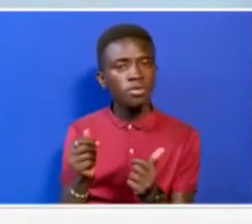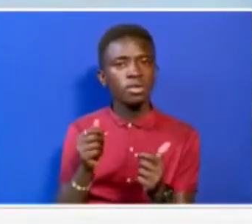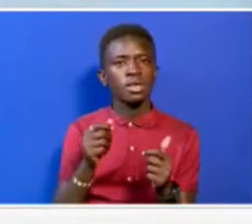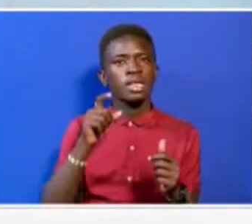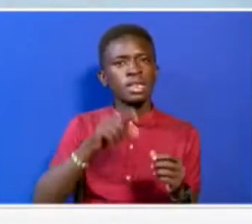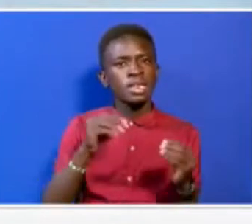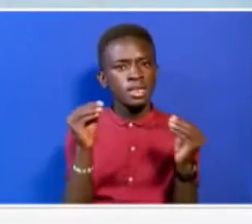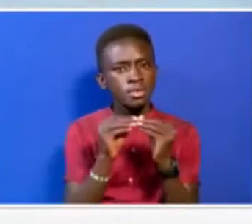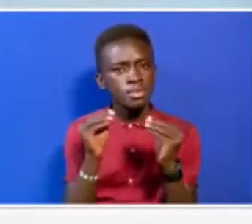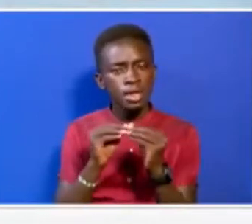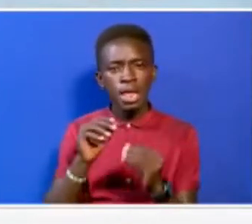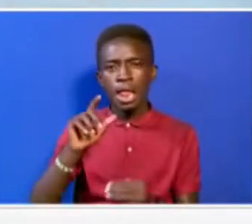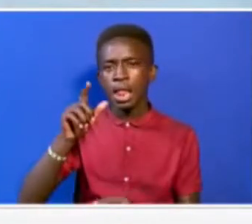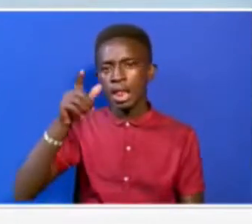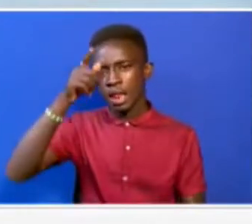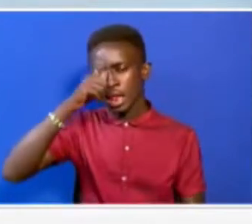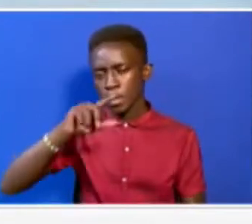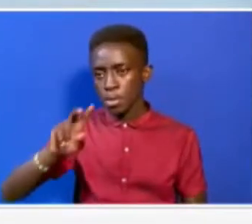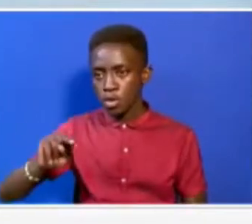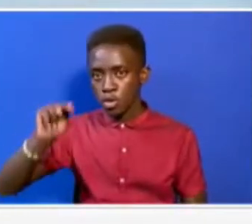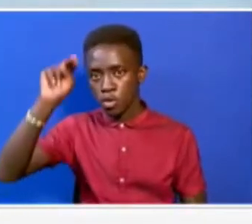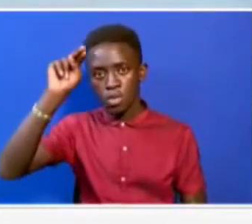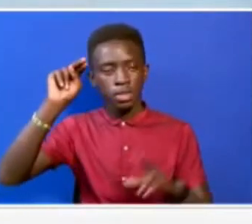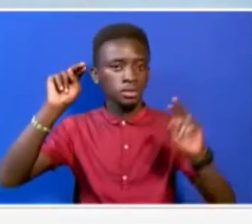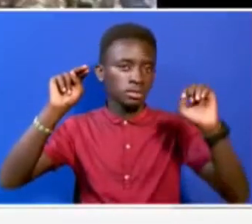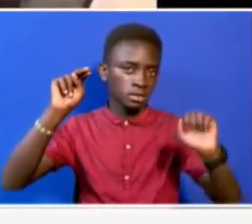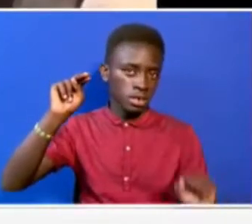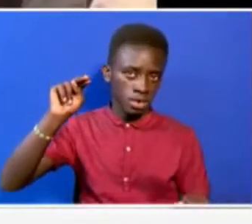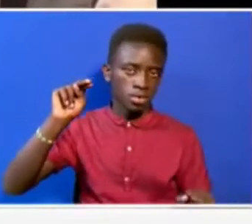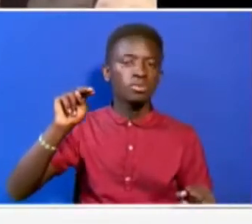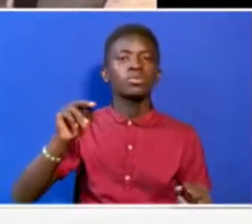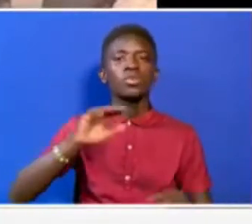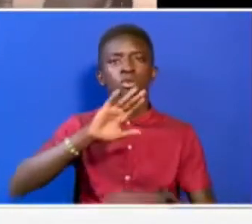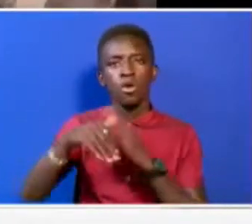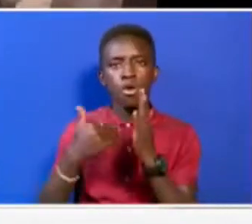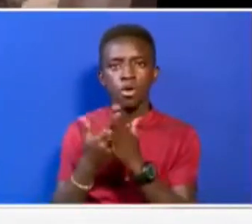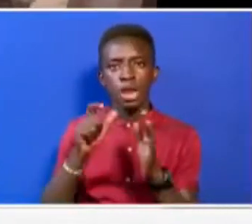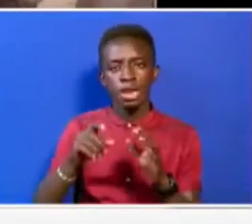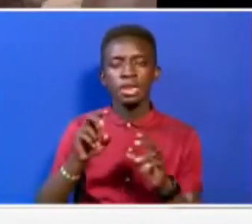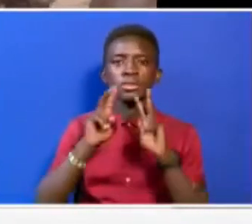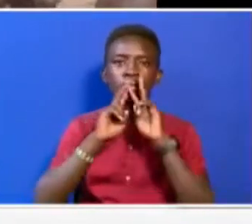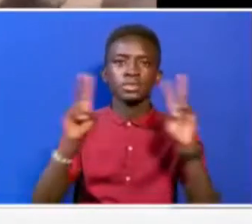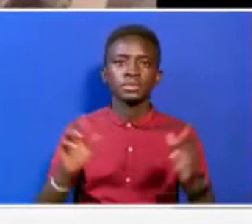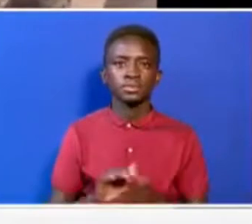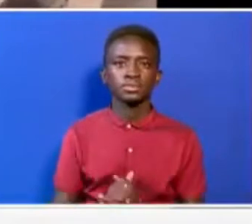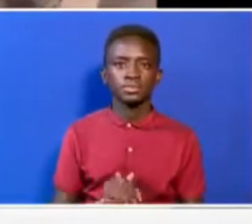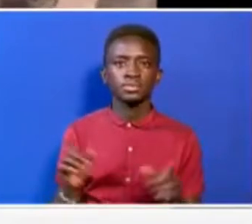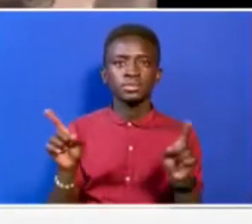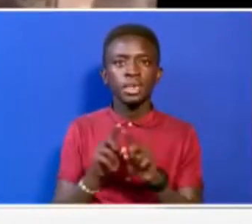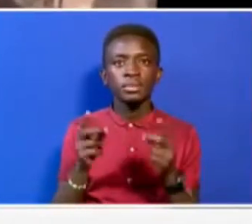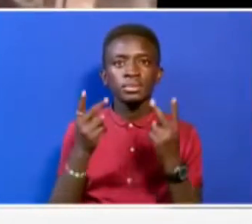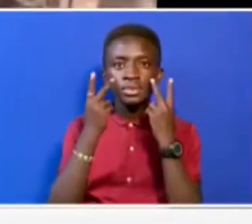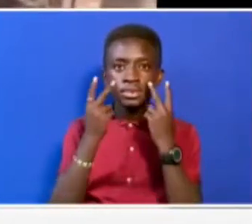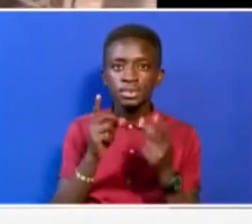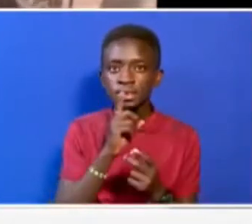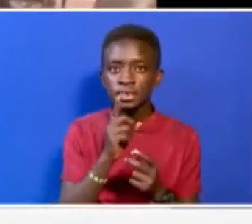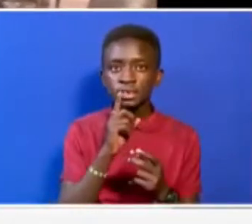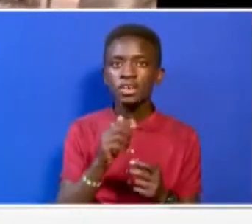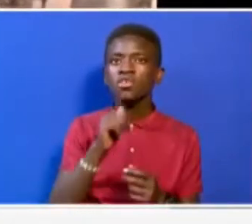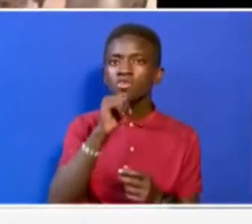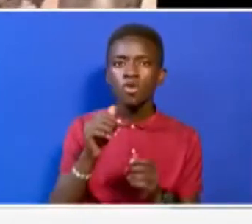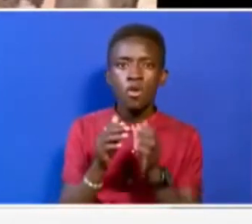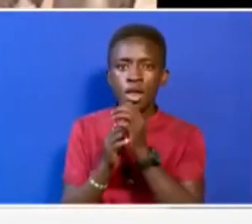mkutano Laikipia North, ile sehemu ambayo siko na tisho. Ikizingatiwa kuwa sio kiongozi wa kwanza kuzuru eneo hili,